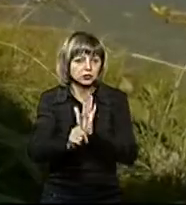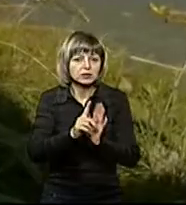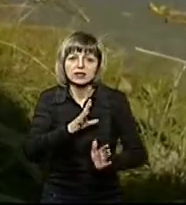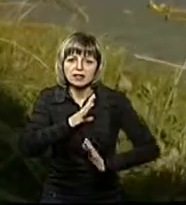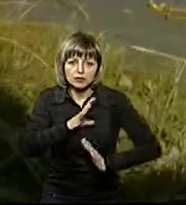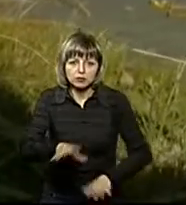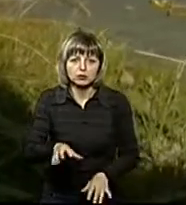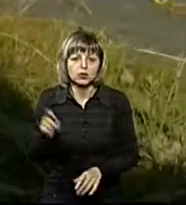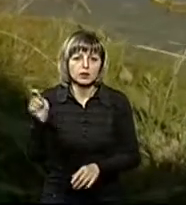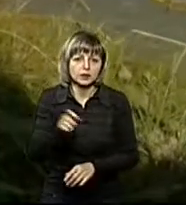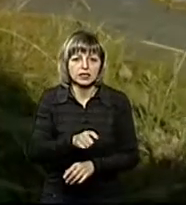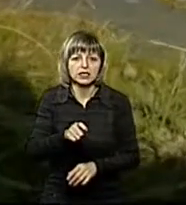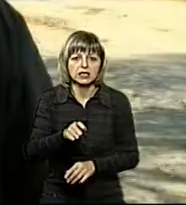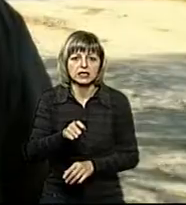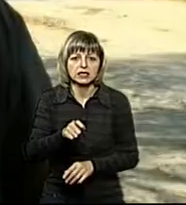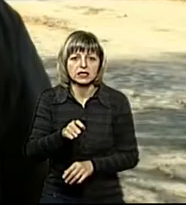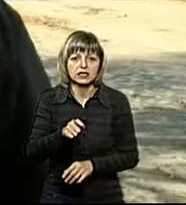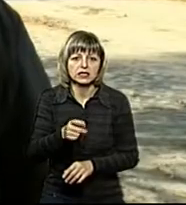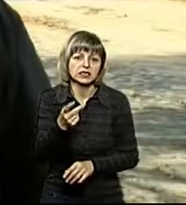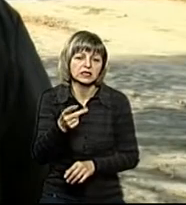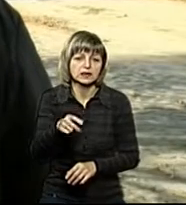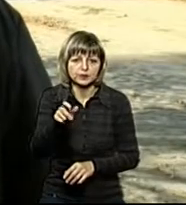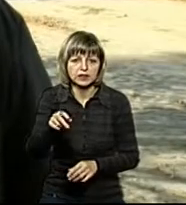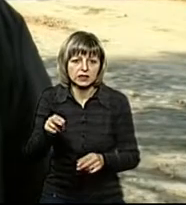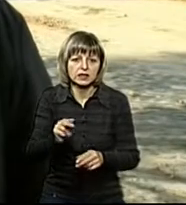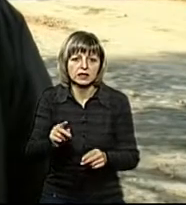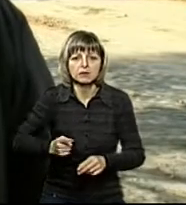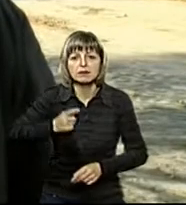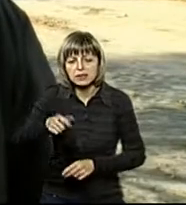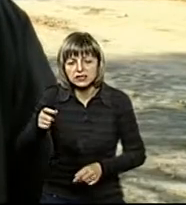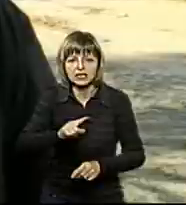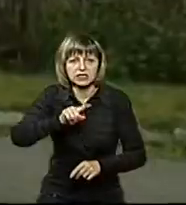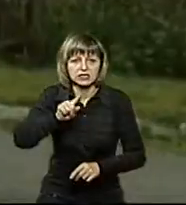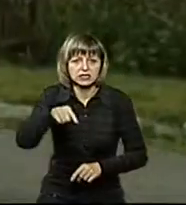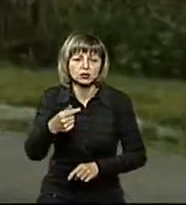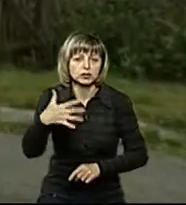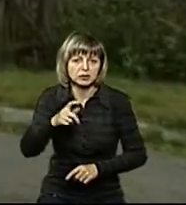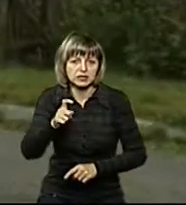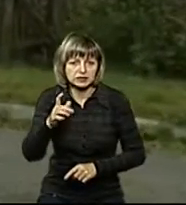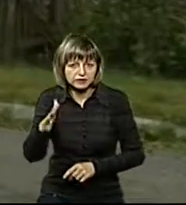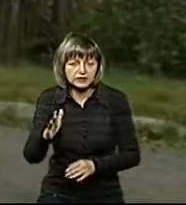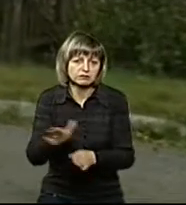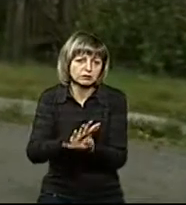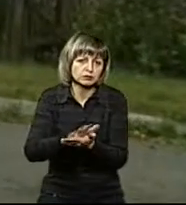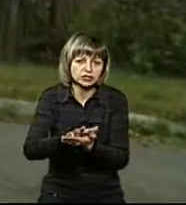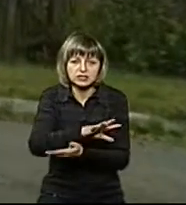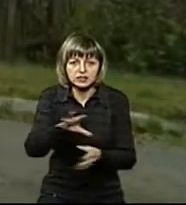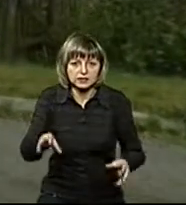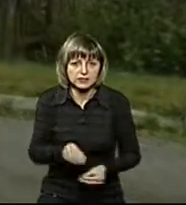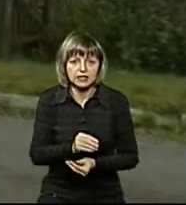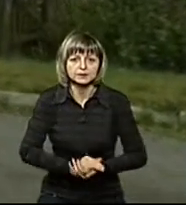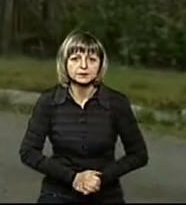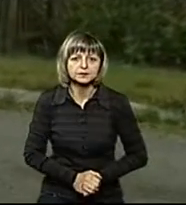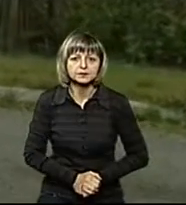МЧС Ківерцівські. Раптом десь за півтори години все почистили, прибрали наслідки. Павло Мельничук, Сергій Данилюк. Новини